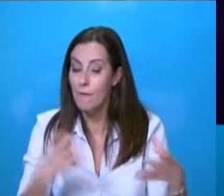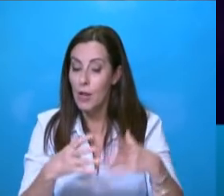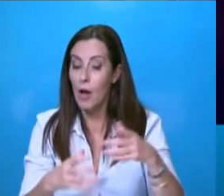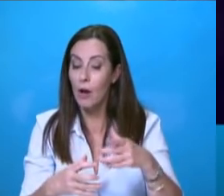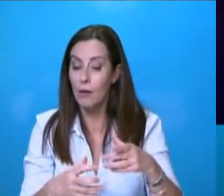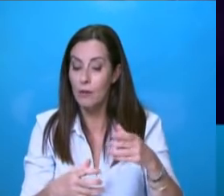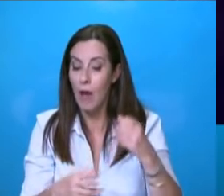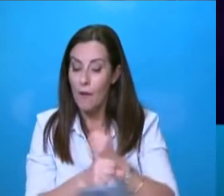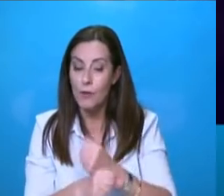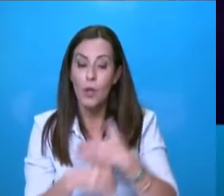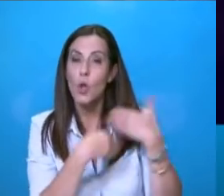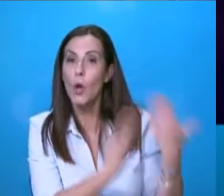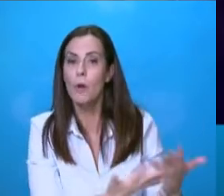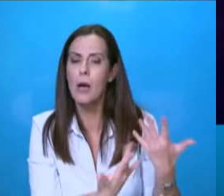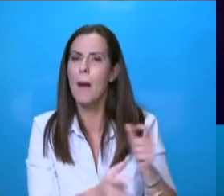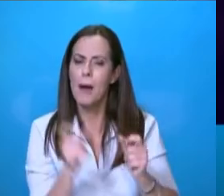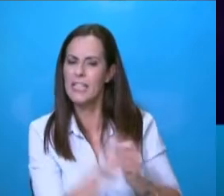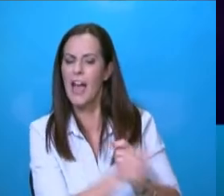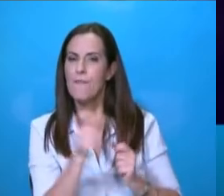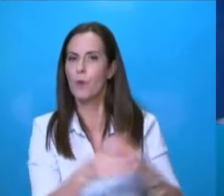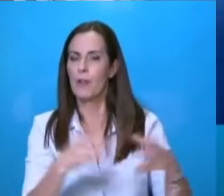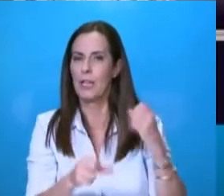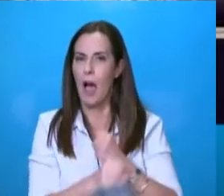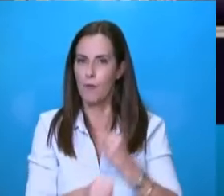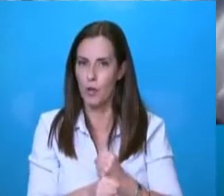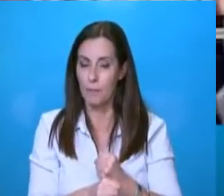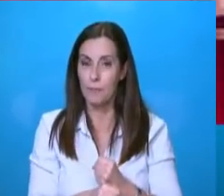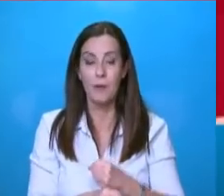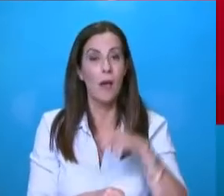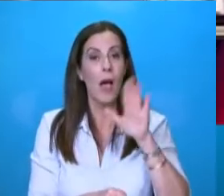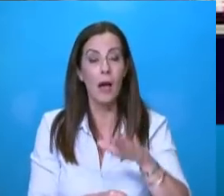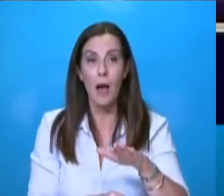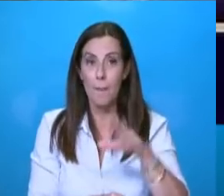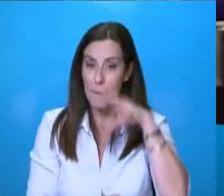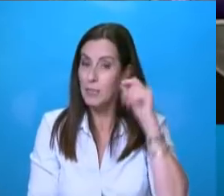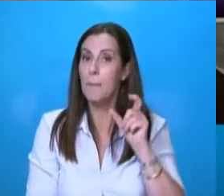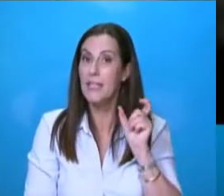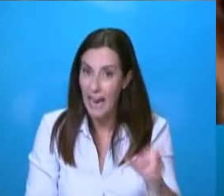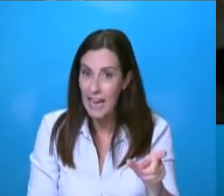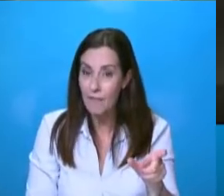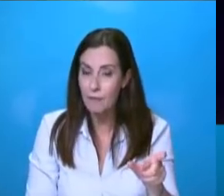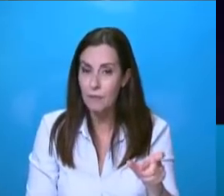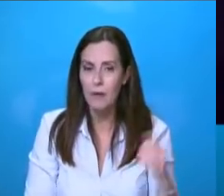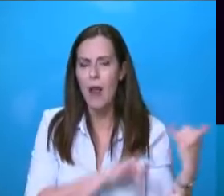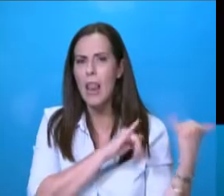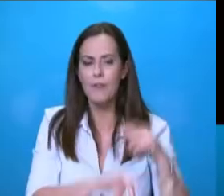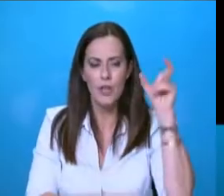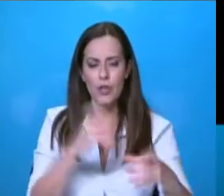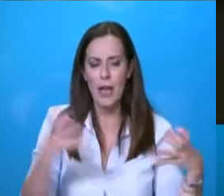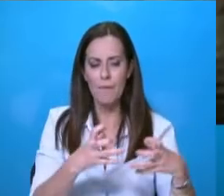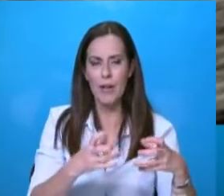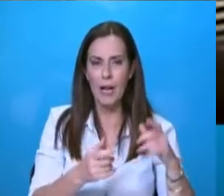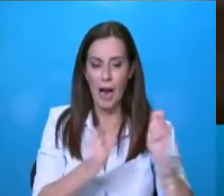הרפורמה מקבלים כמה התחייבויות ממפלגת העבודה. בהן מתחייב לכאורה אמיר פרץ להכניס את אנשי מפלגת